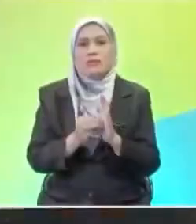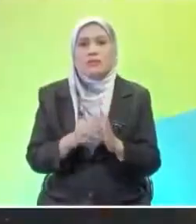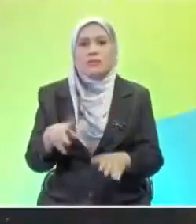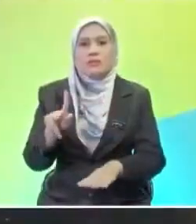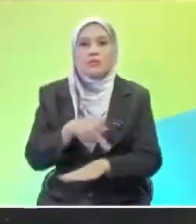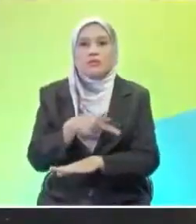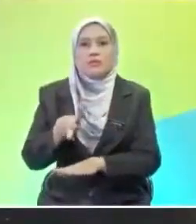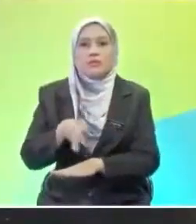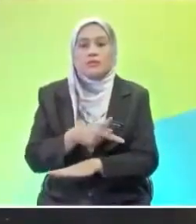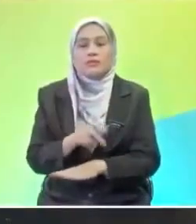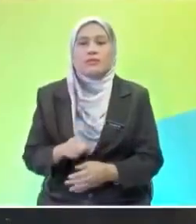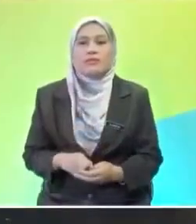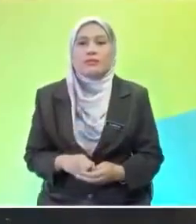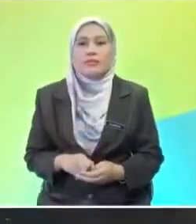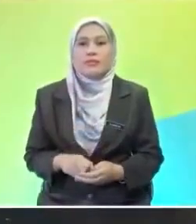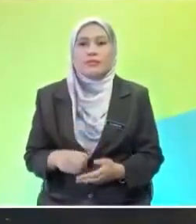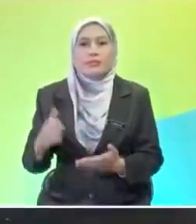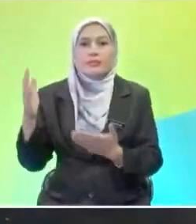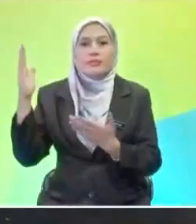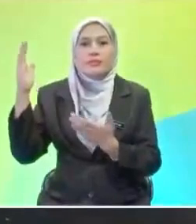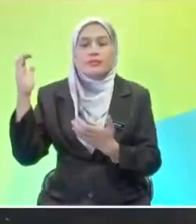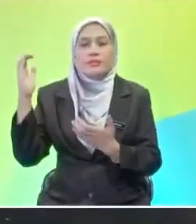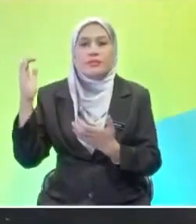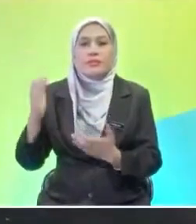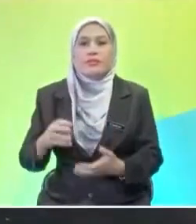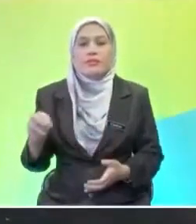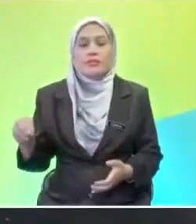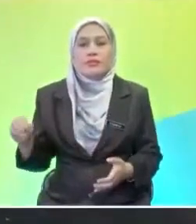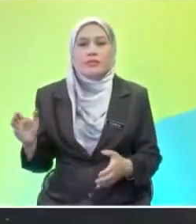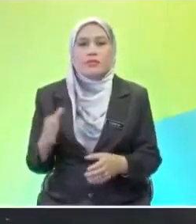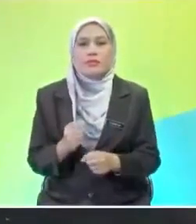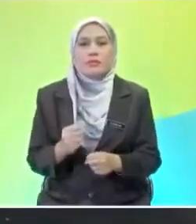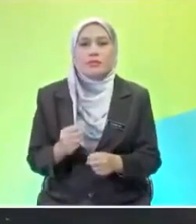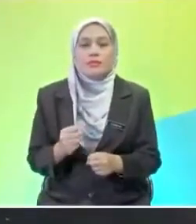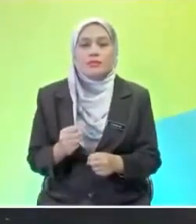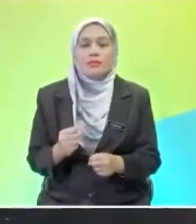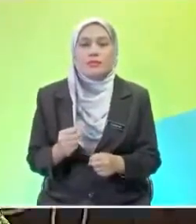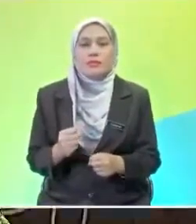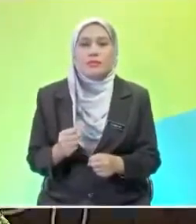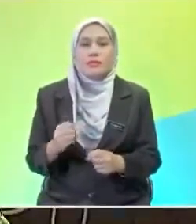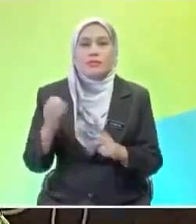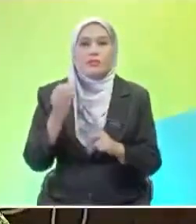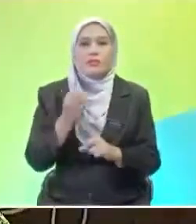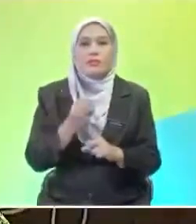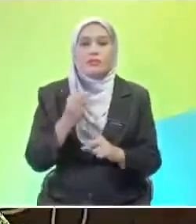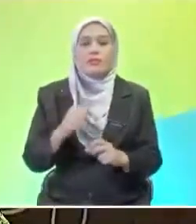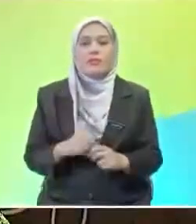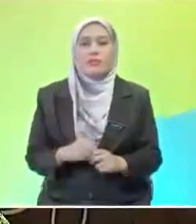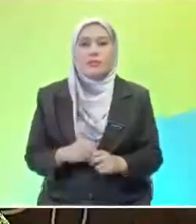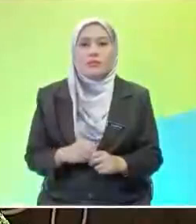dia. Diharapkan mereka semua dapat. Okey, capai objektif kita pada hari ini. Baiklah, okay, baiklah murid-murid. Tadi di awal video